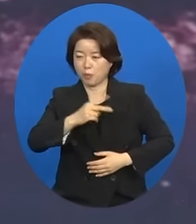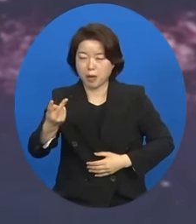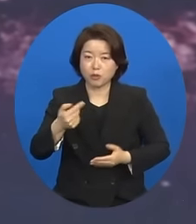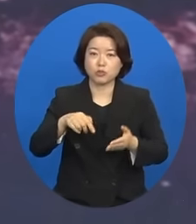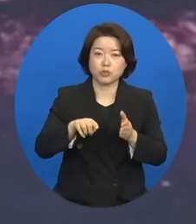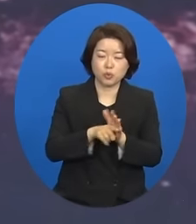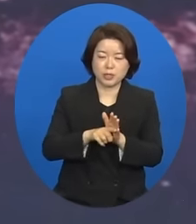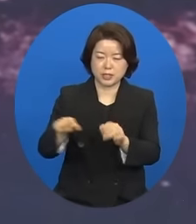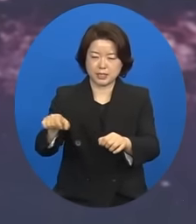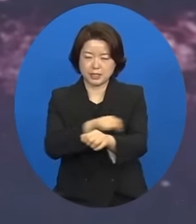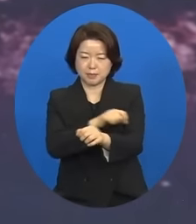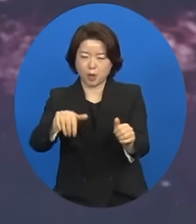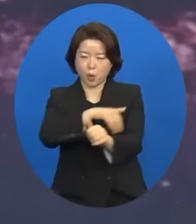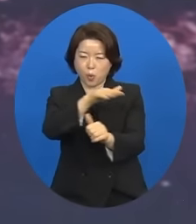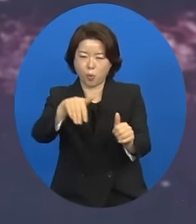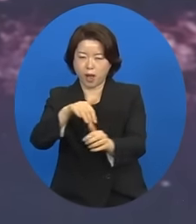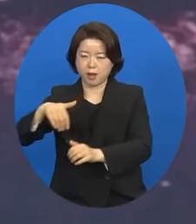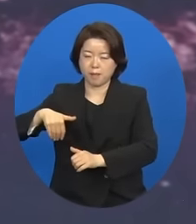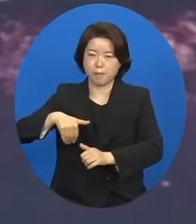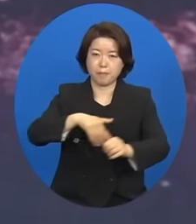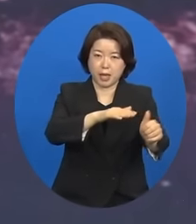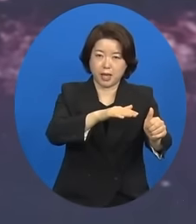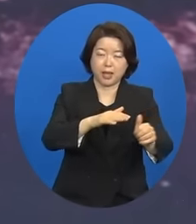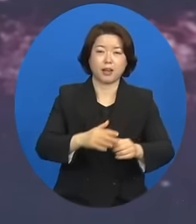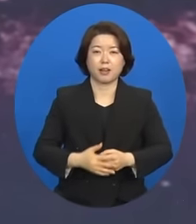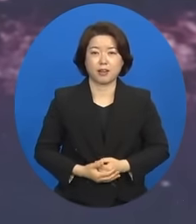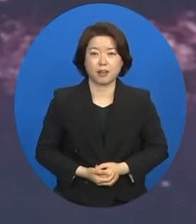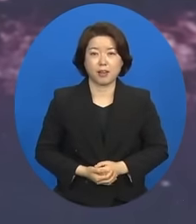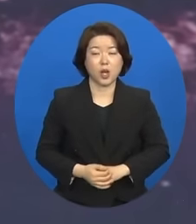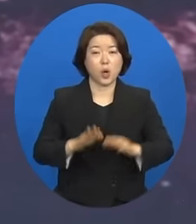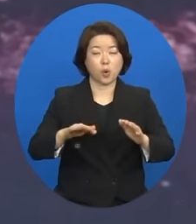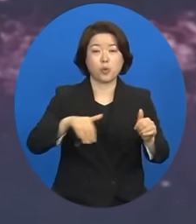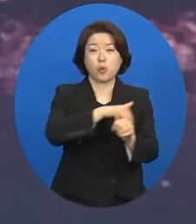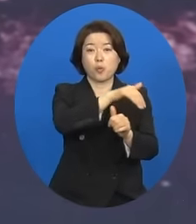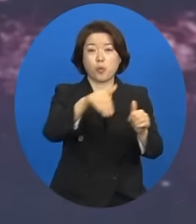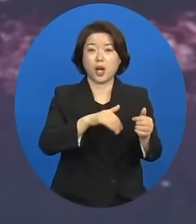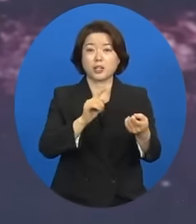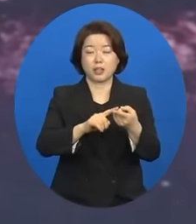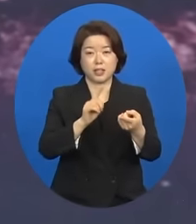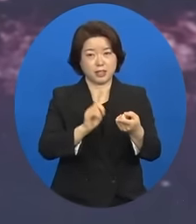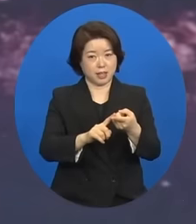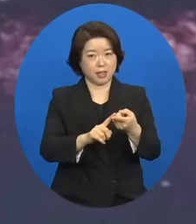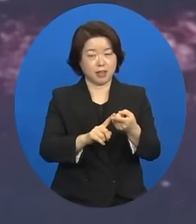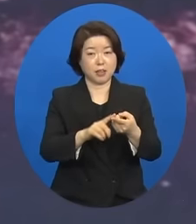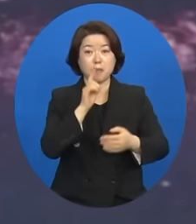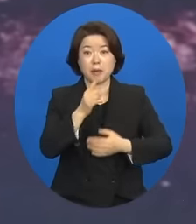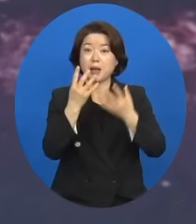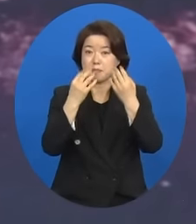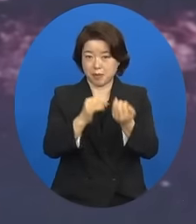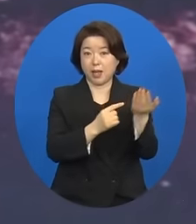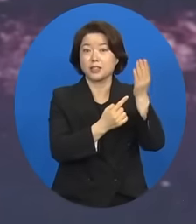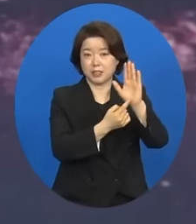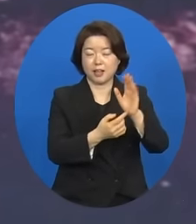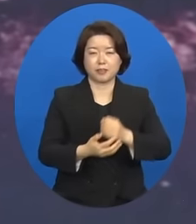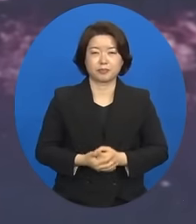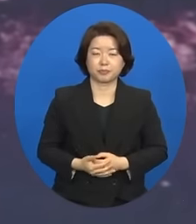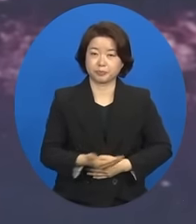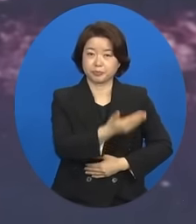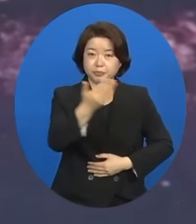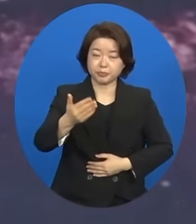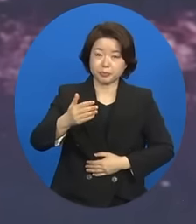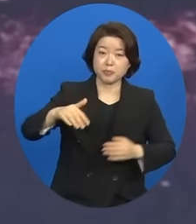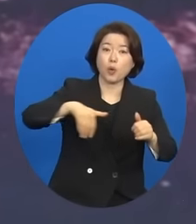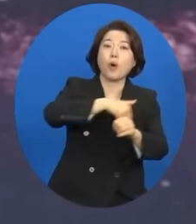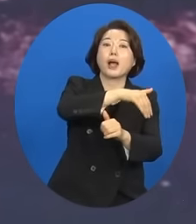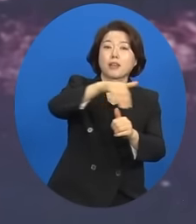환경 가운데 그를 보내시는 겁니다 그니까 오늘 환경에 대한 얘기가 많이 나 나오게 될 텐데 여러분 환경을